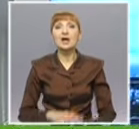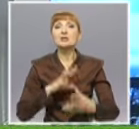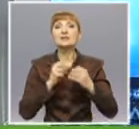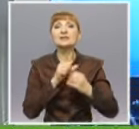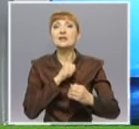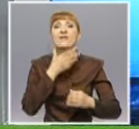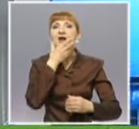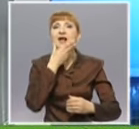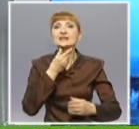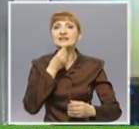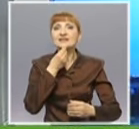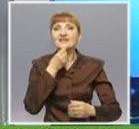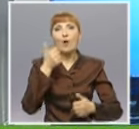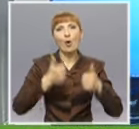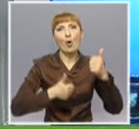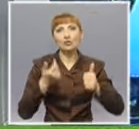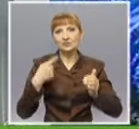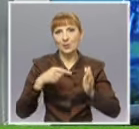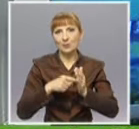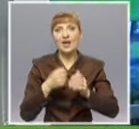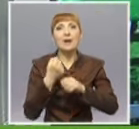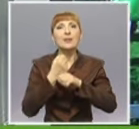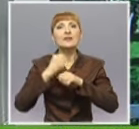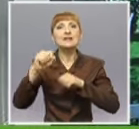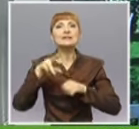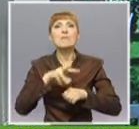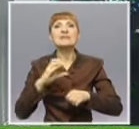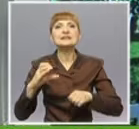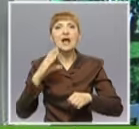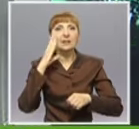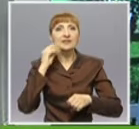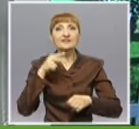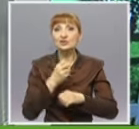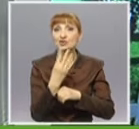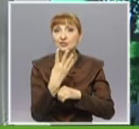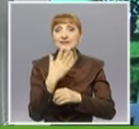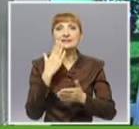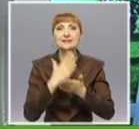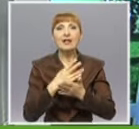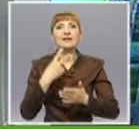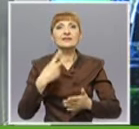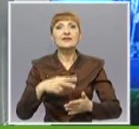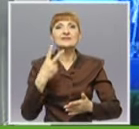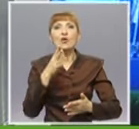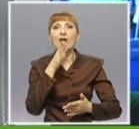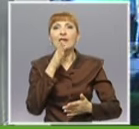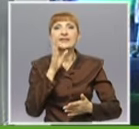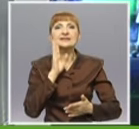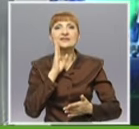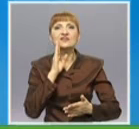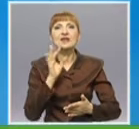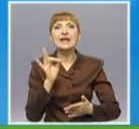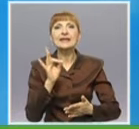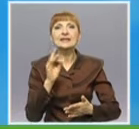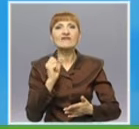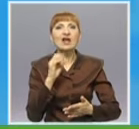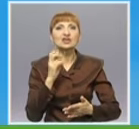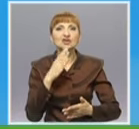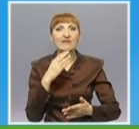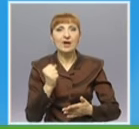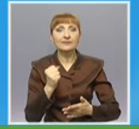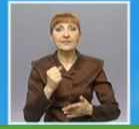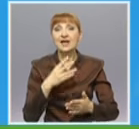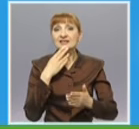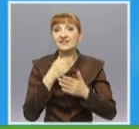И о результатах самого красивого конкурса города. Победительницей «Мисс Алматы» 2014 стала 22-летняя Регина